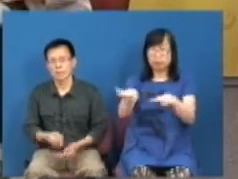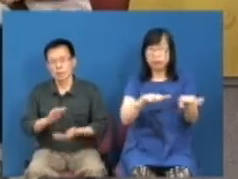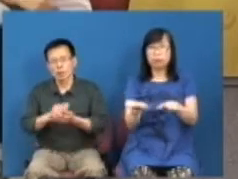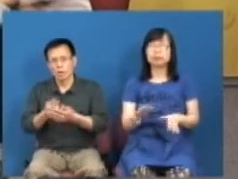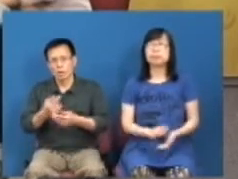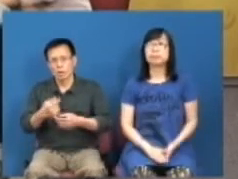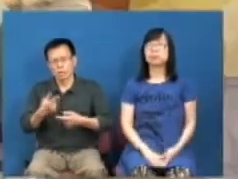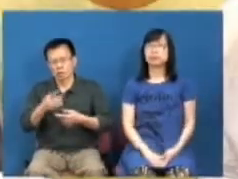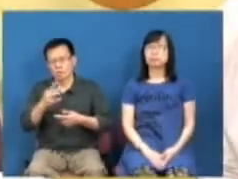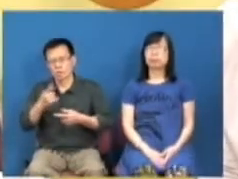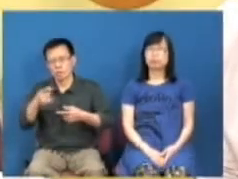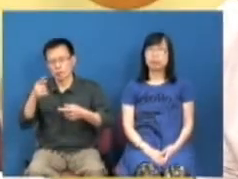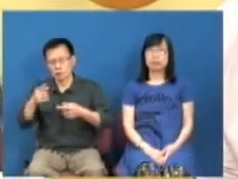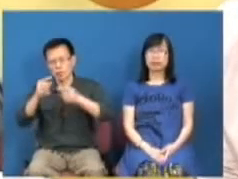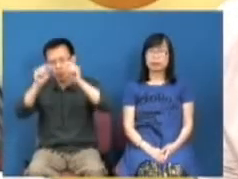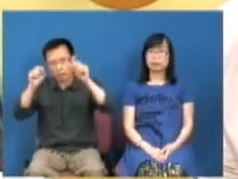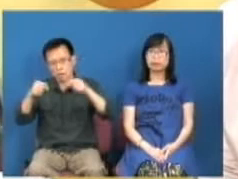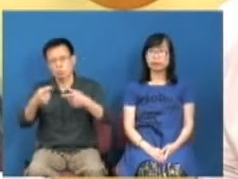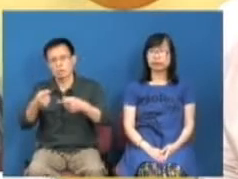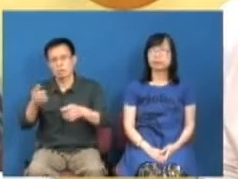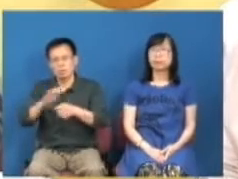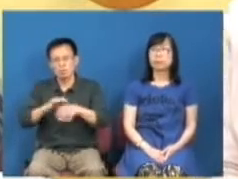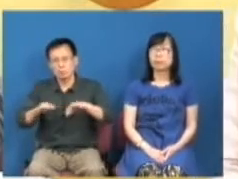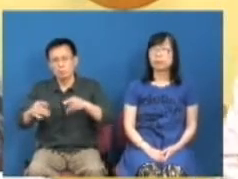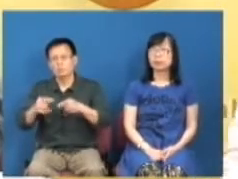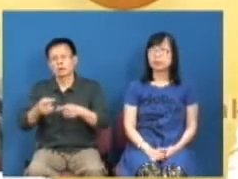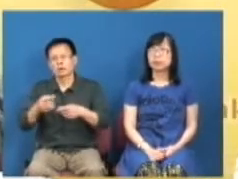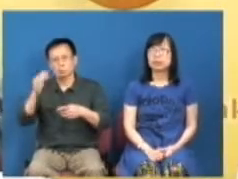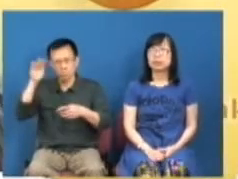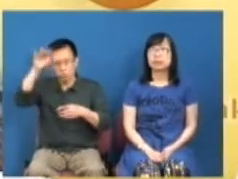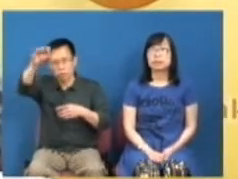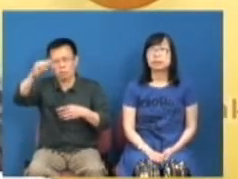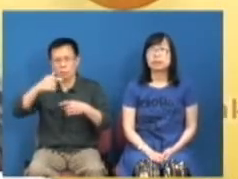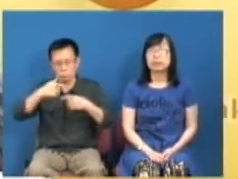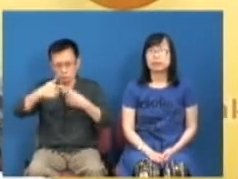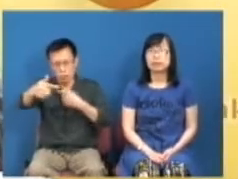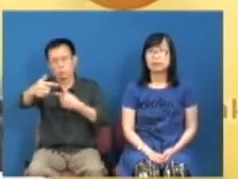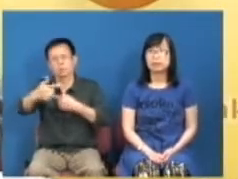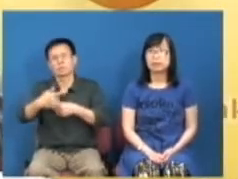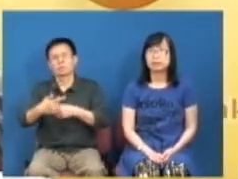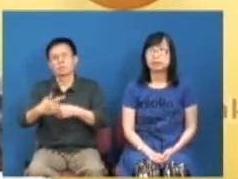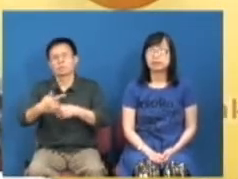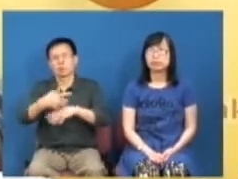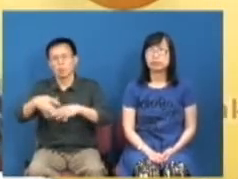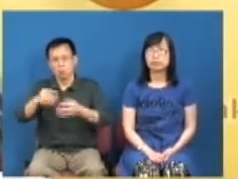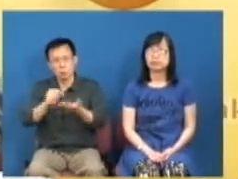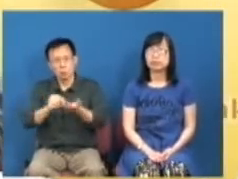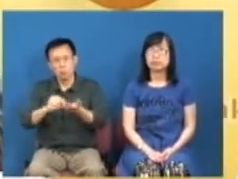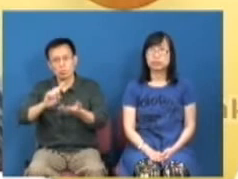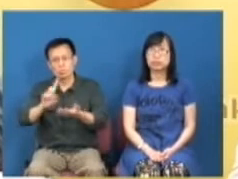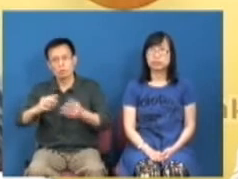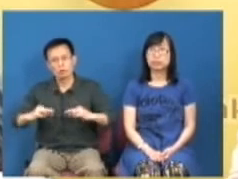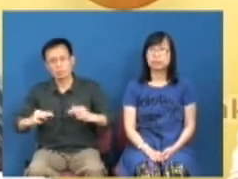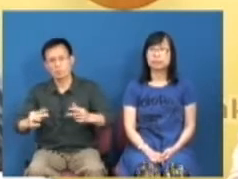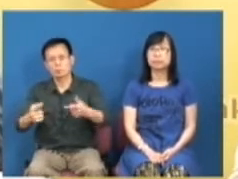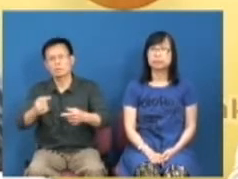果你話就呢個問題方面咧，我覺得亦都引起咗其實將來長遠嚟計，我哋嘅土地點樣發展